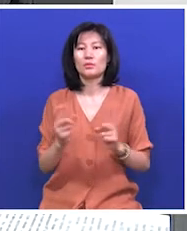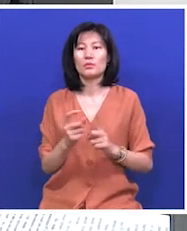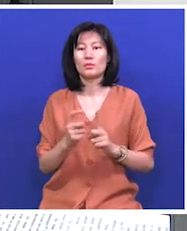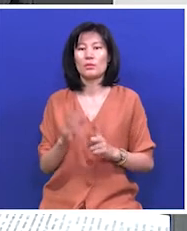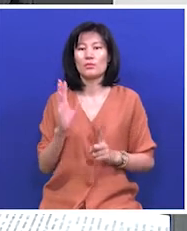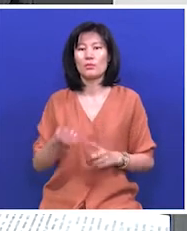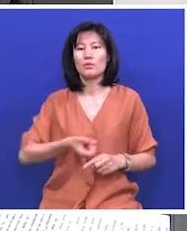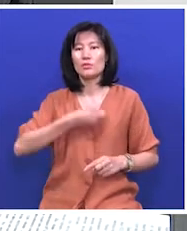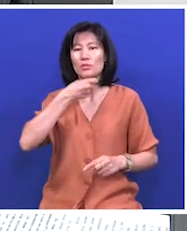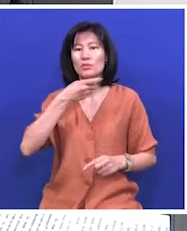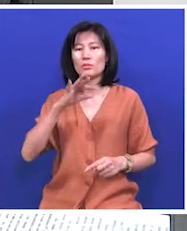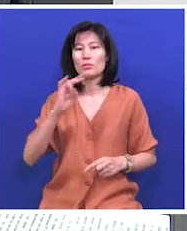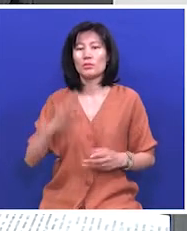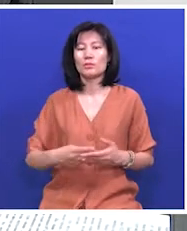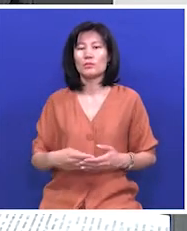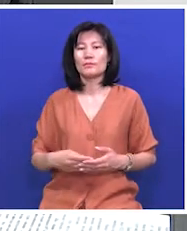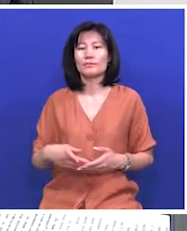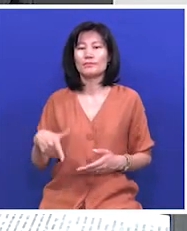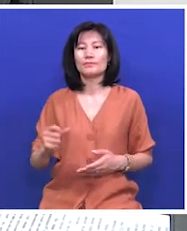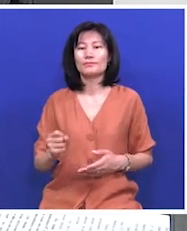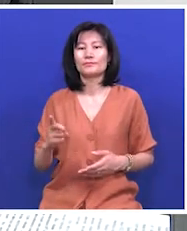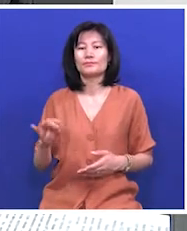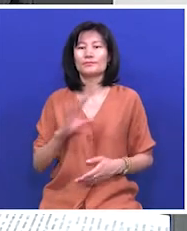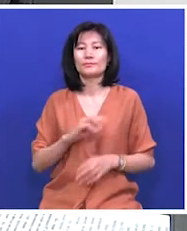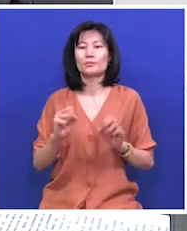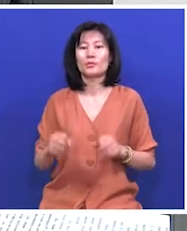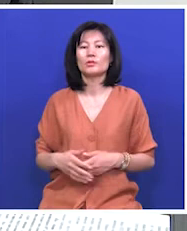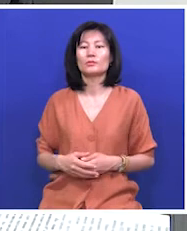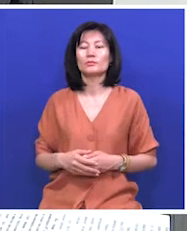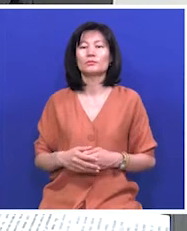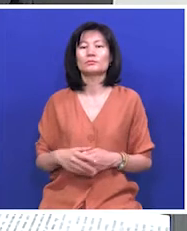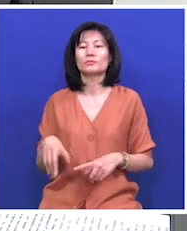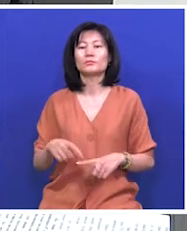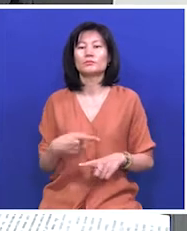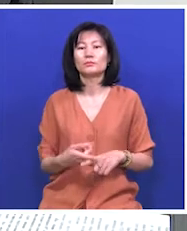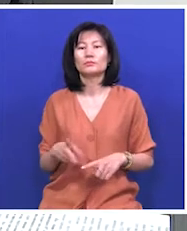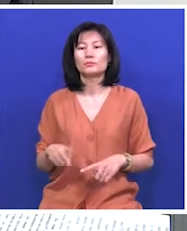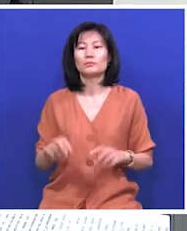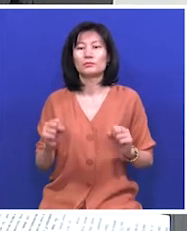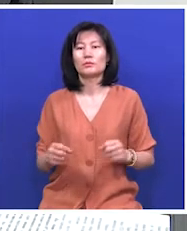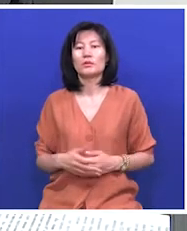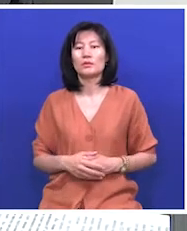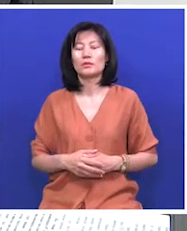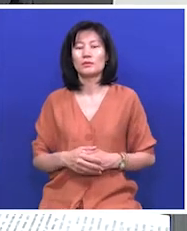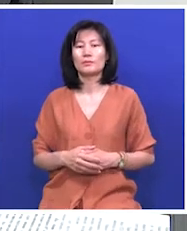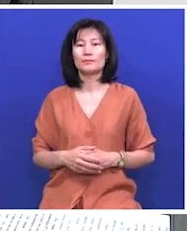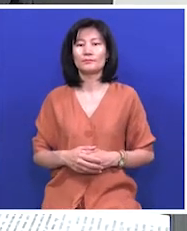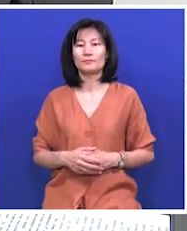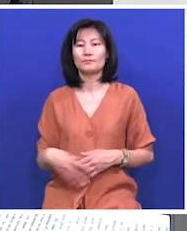келіссөздер жүргізілді. Үлкен сеттермен байланыс жүргізілуде. егер оң шешім табылған